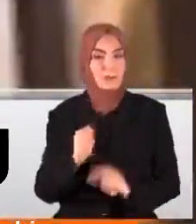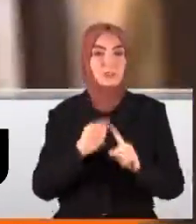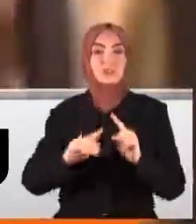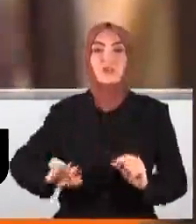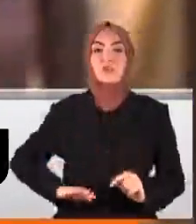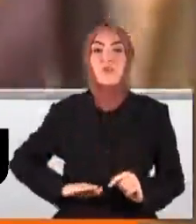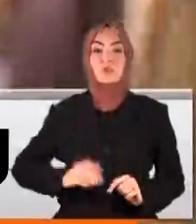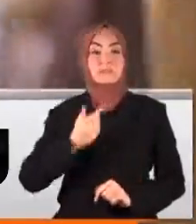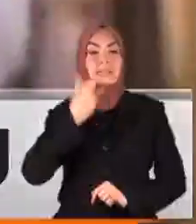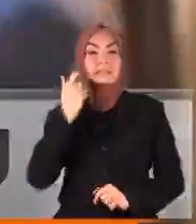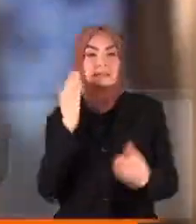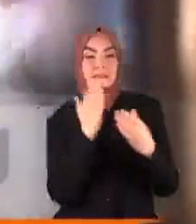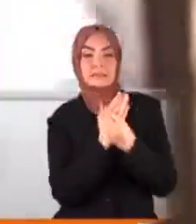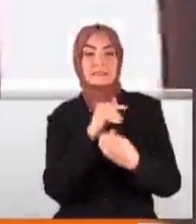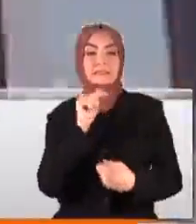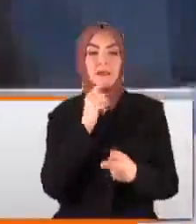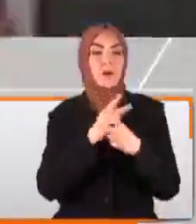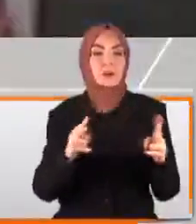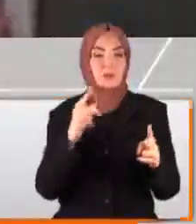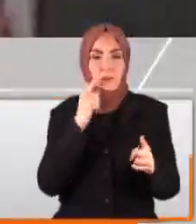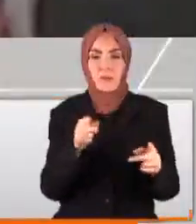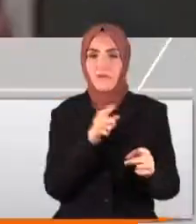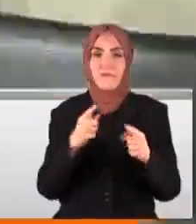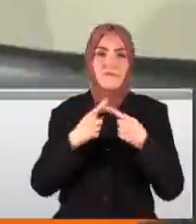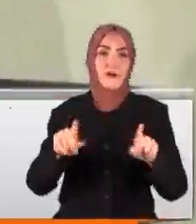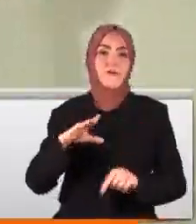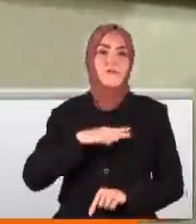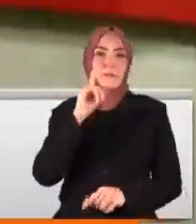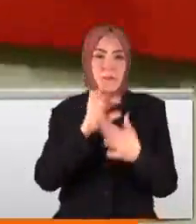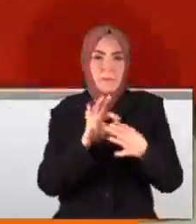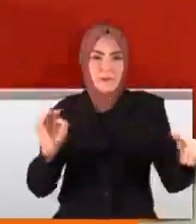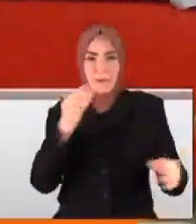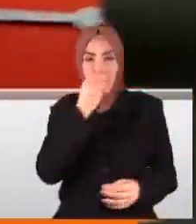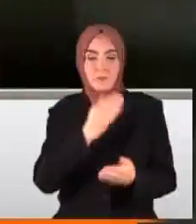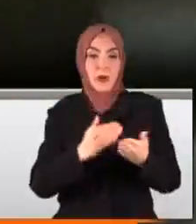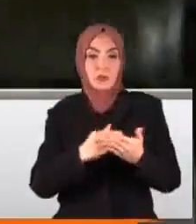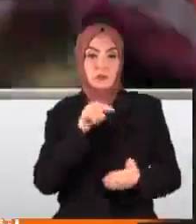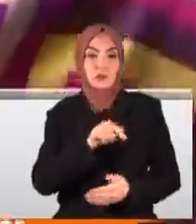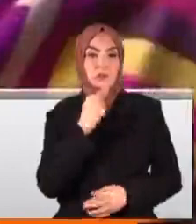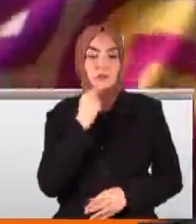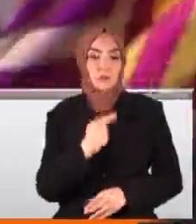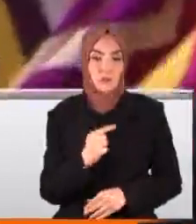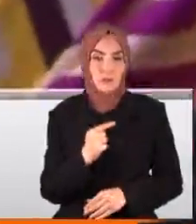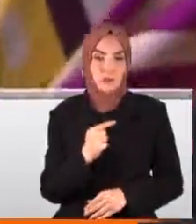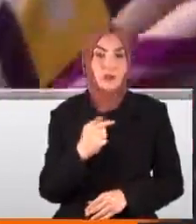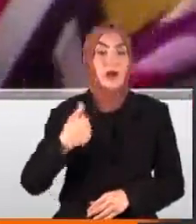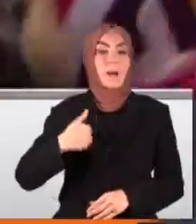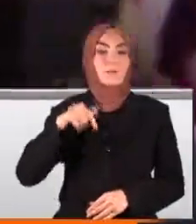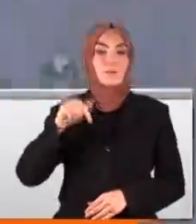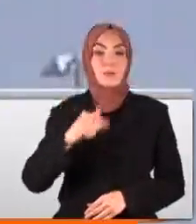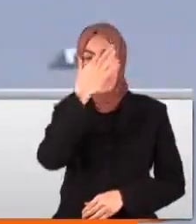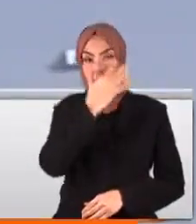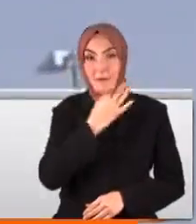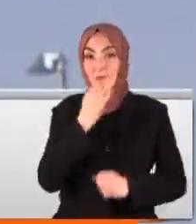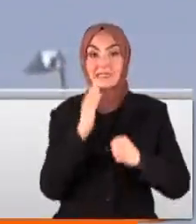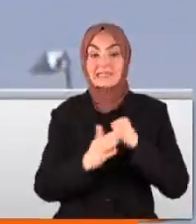kayıtlarındaki açıklamalarıyla taban tabana zıt. 1 metrekarelik bez parçası. Belli ki Kılıçdaroğlu kamuda başörtüsü yasağını kaldıran